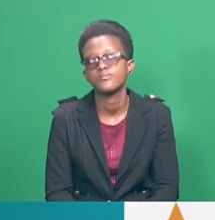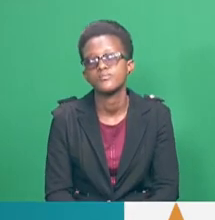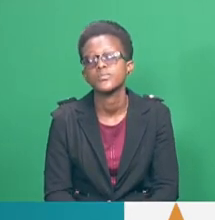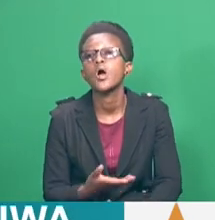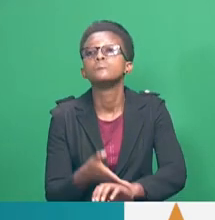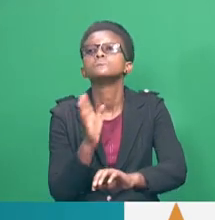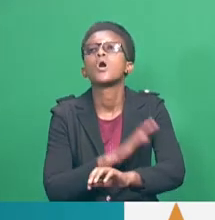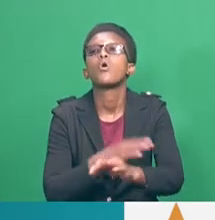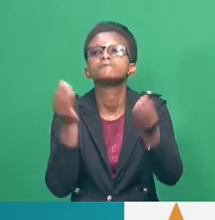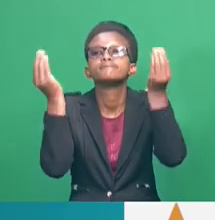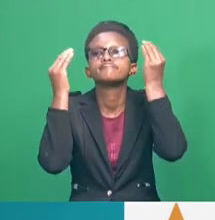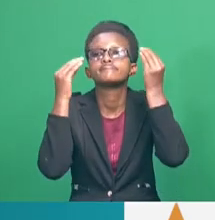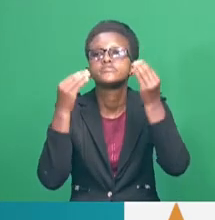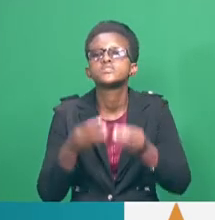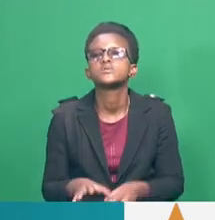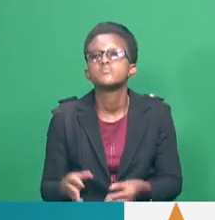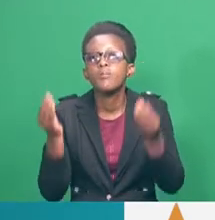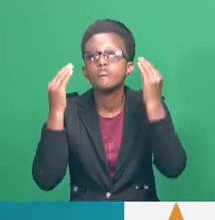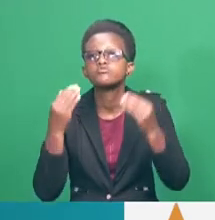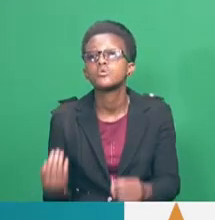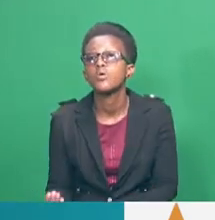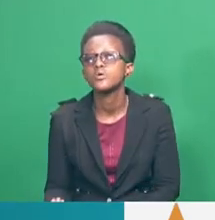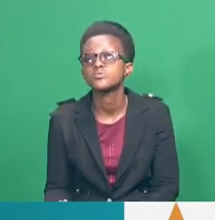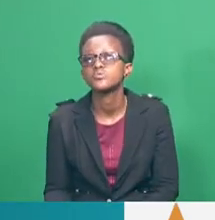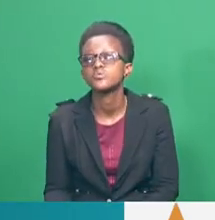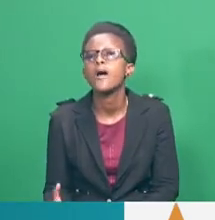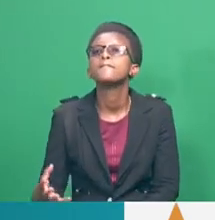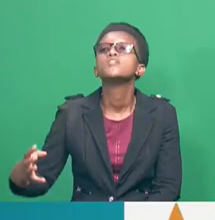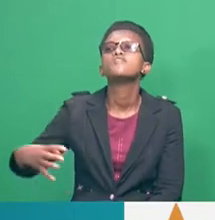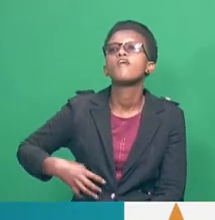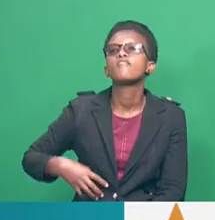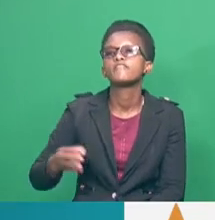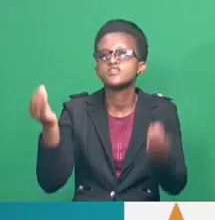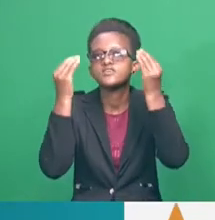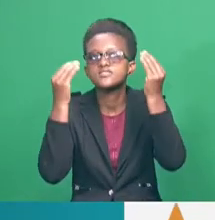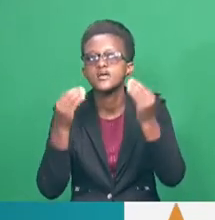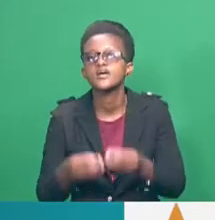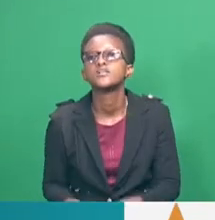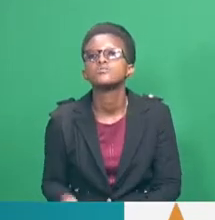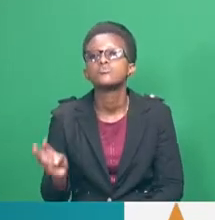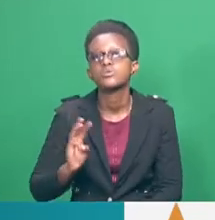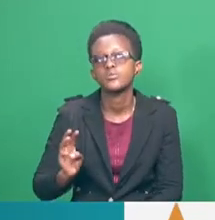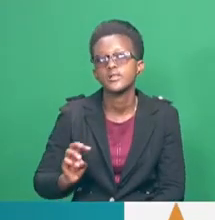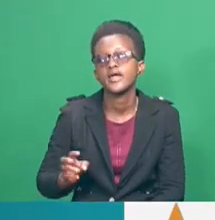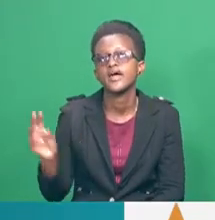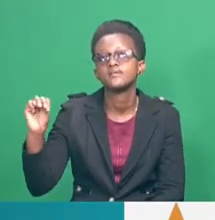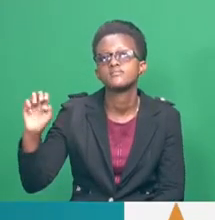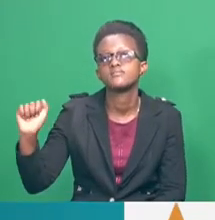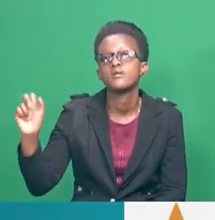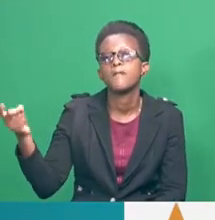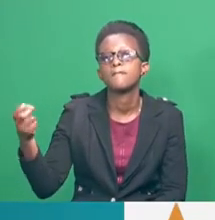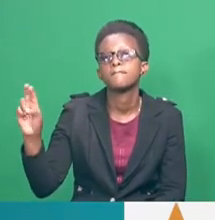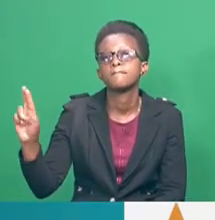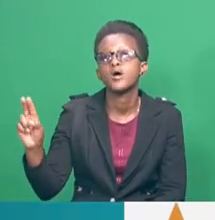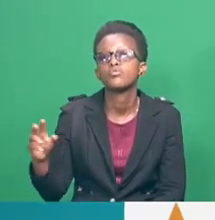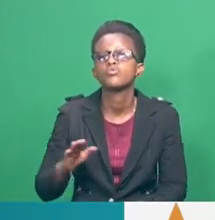malezi na makuzi ya mtoto mwalimu Christina Manota, ambaye ni afisa elimu kata ya Bujora wilayani Magu mkoani Mwanza, mbali na kuona jitihada za